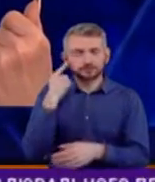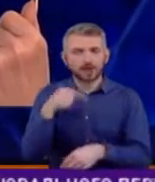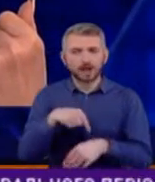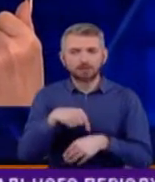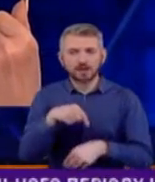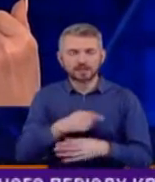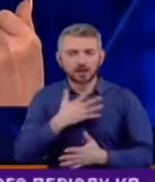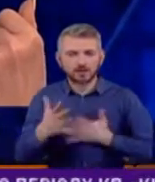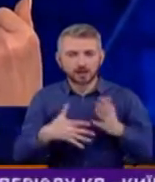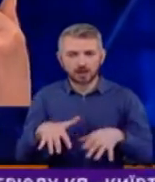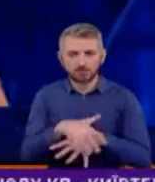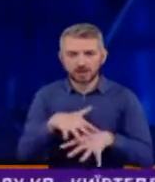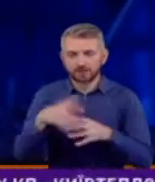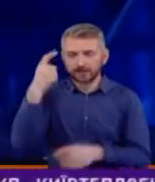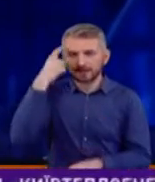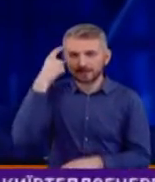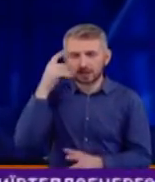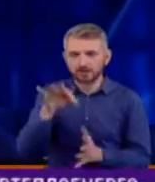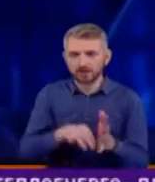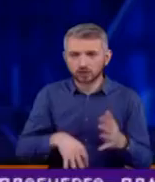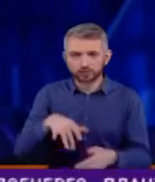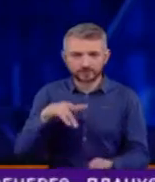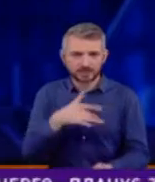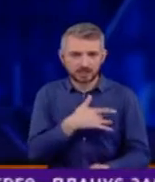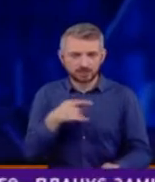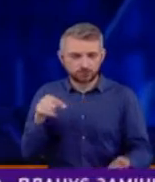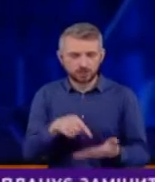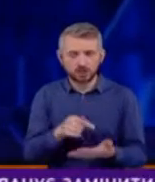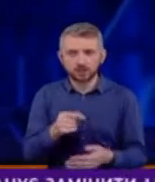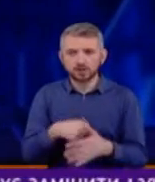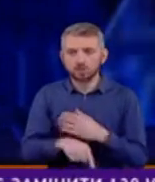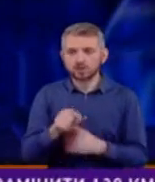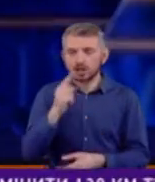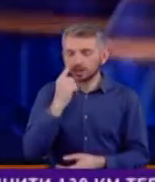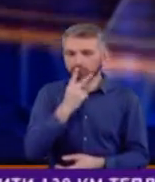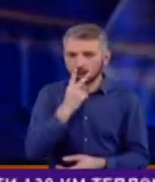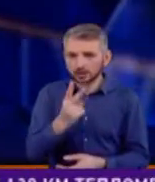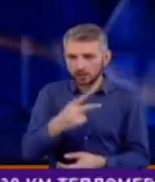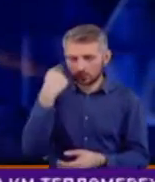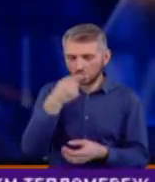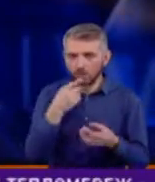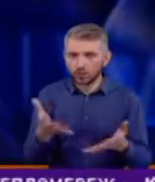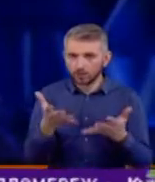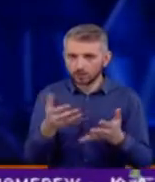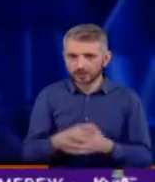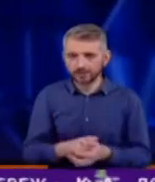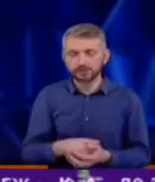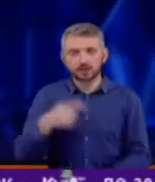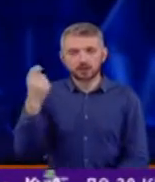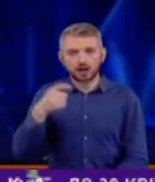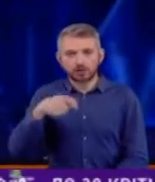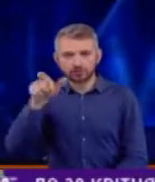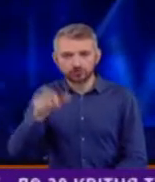эмоциональное массовое сознание сразу в сердце, потому что они наглядно-образные. То есть